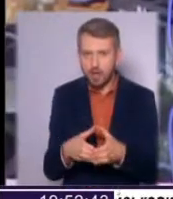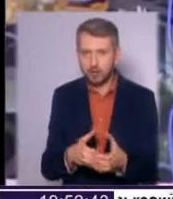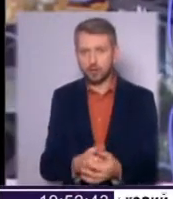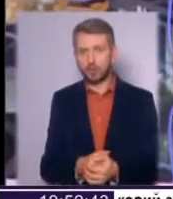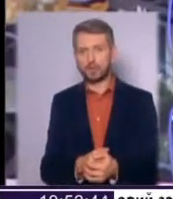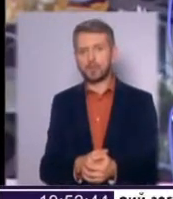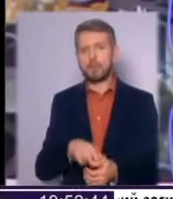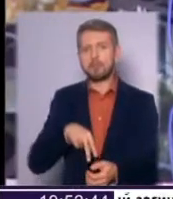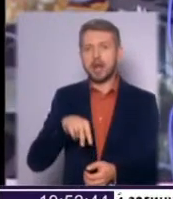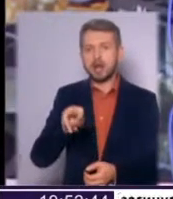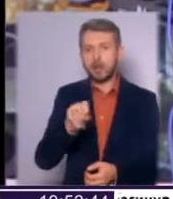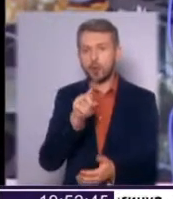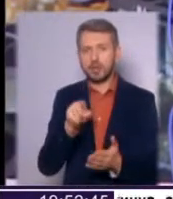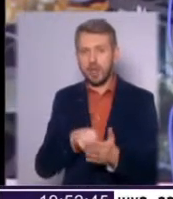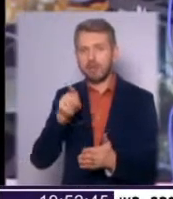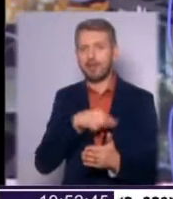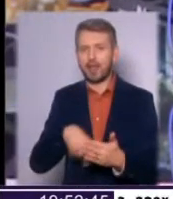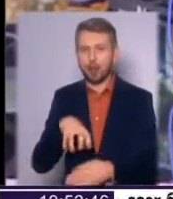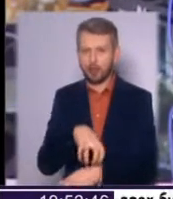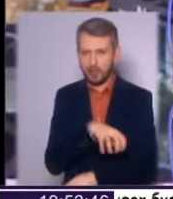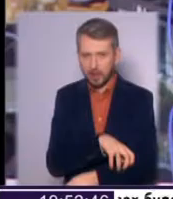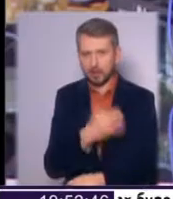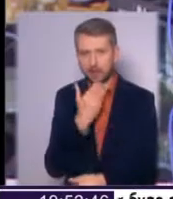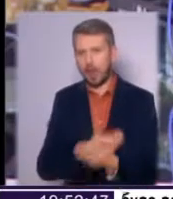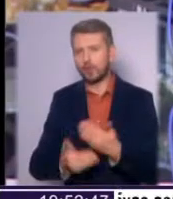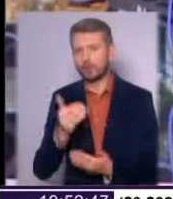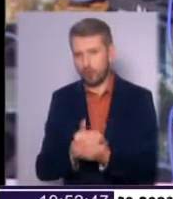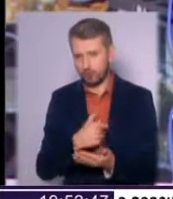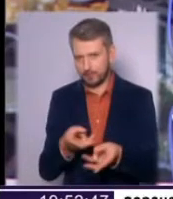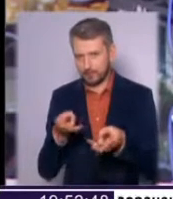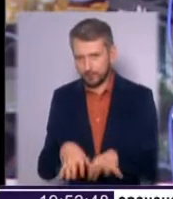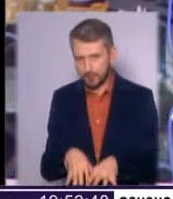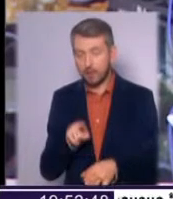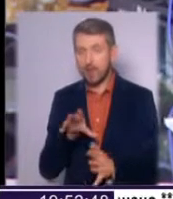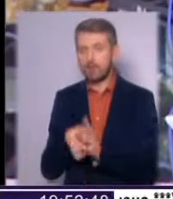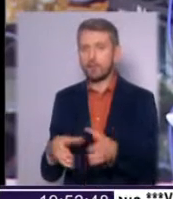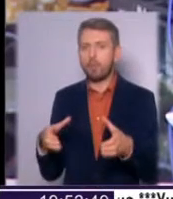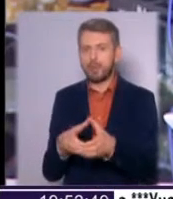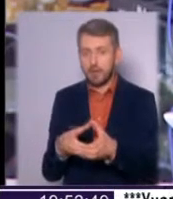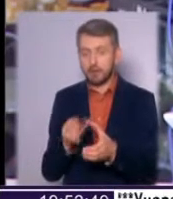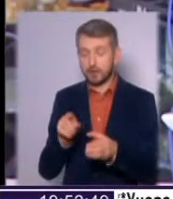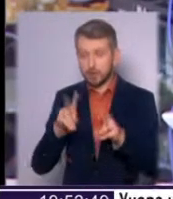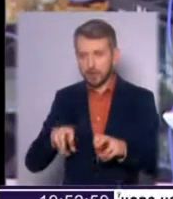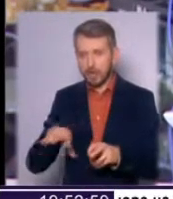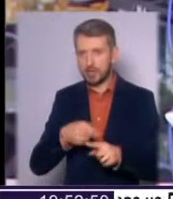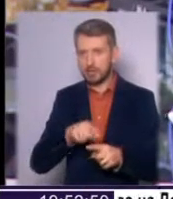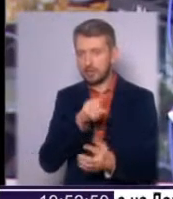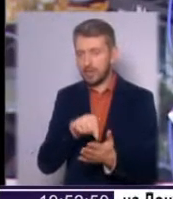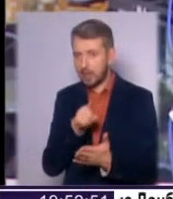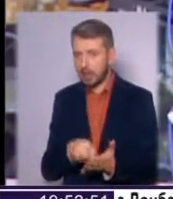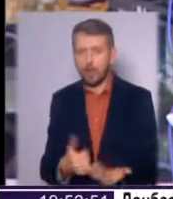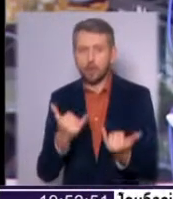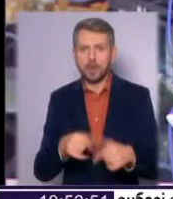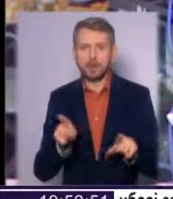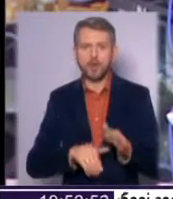десь паралельно йде питання декомунізації. Я наостанок його принципово залишилась, тому що ви якраз в комітеті, який розглядається всі питання. Отже, сьогодні